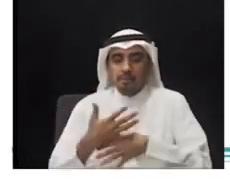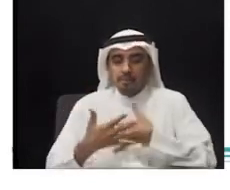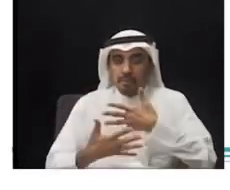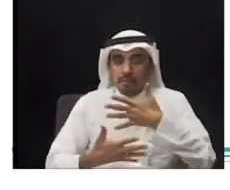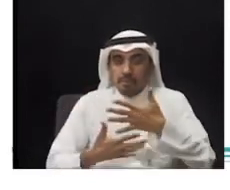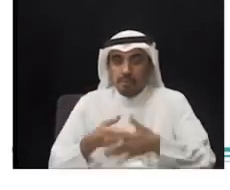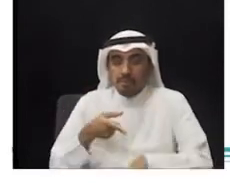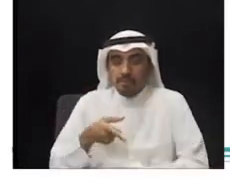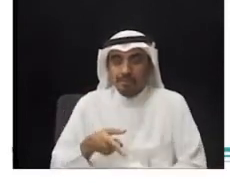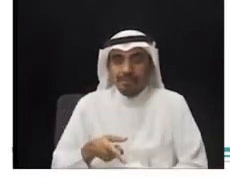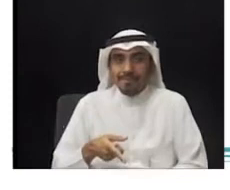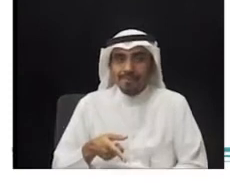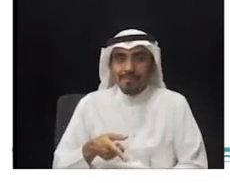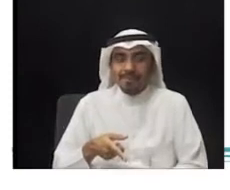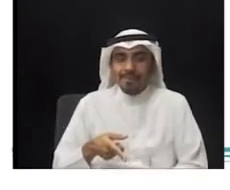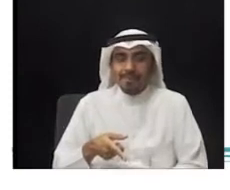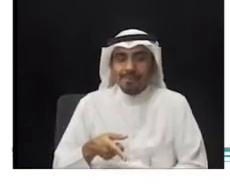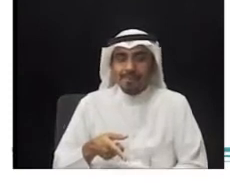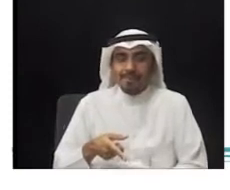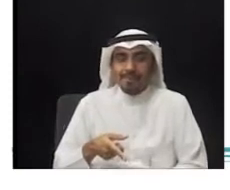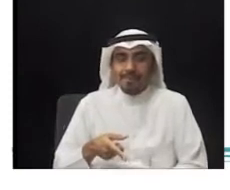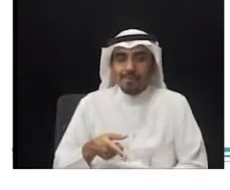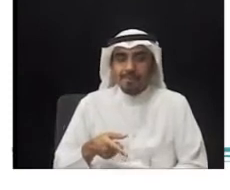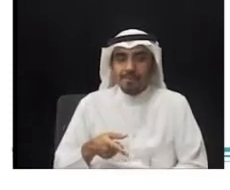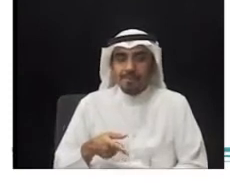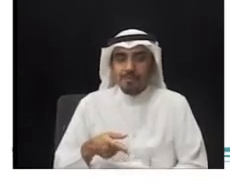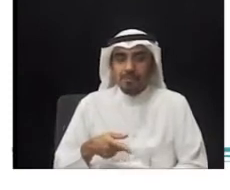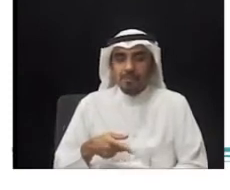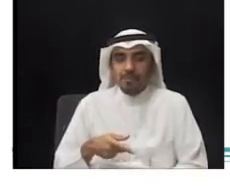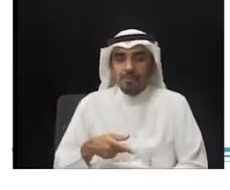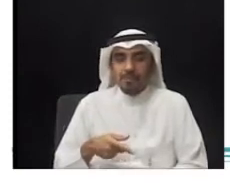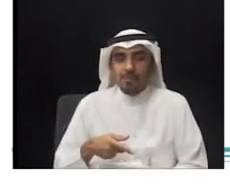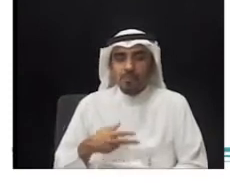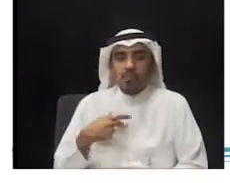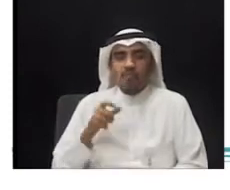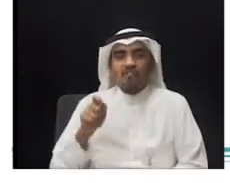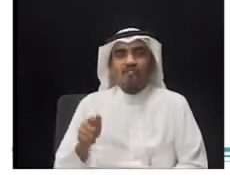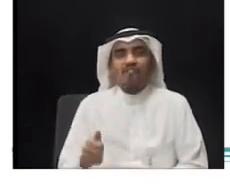أحد ما قام بهذا الشيء، لذلك